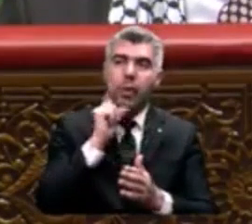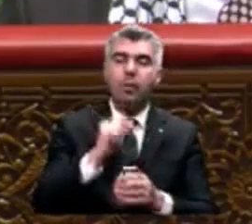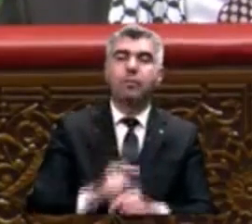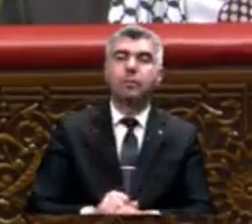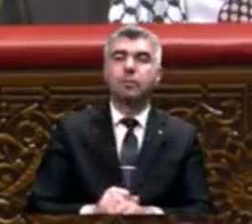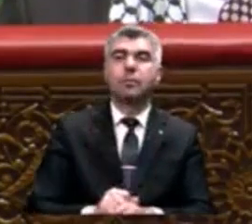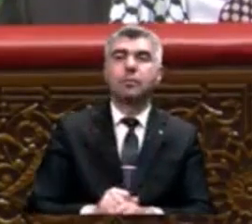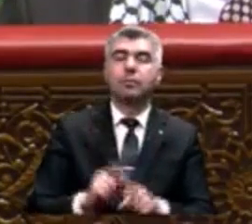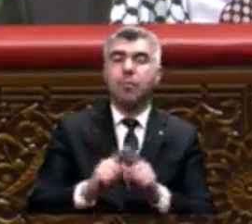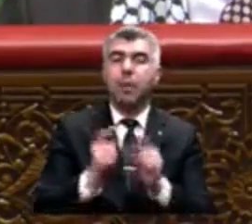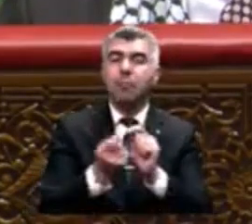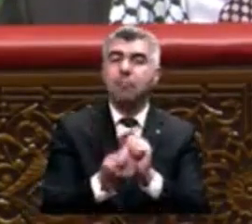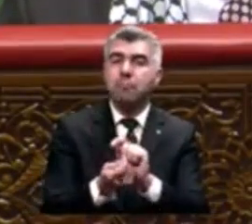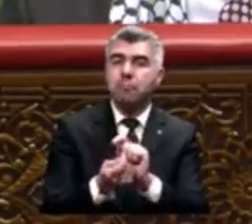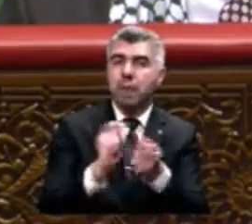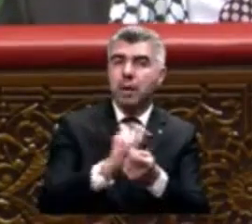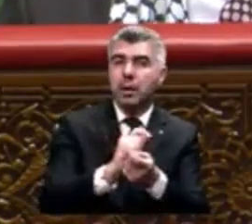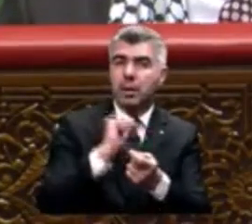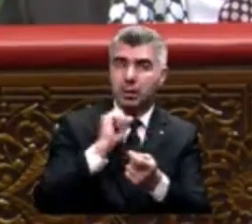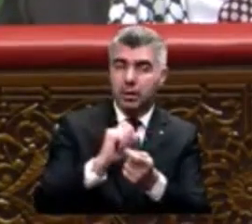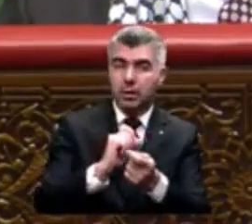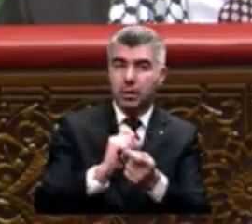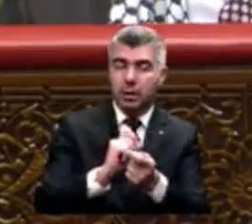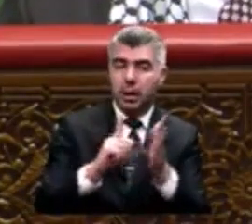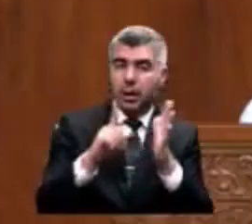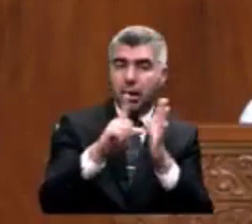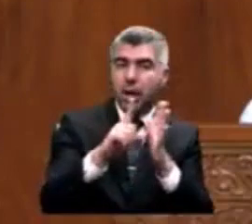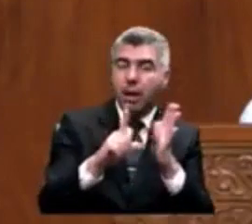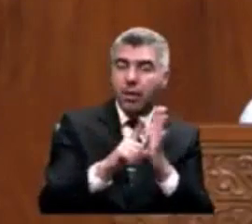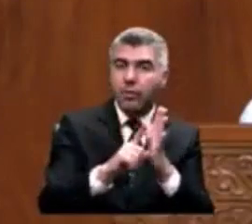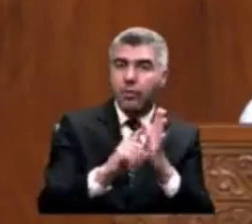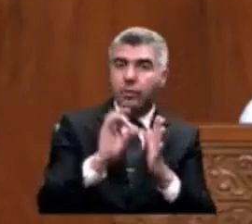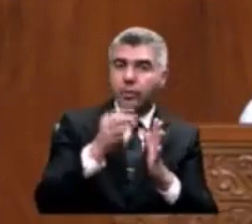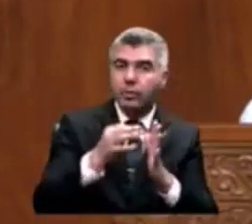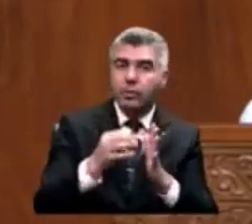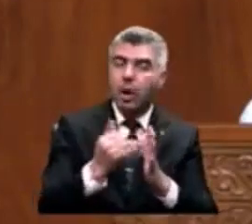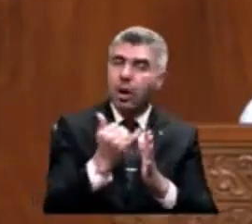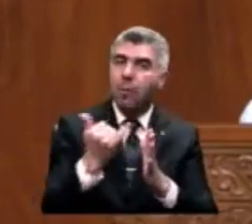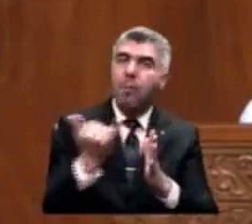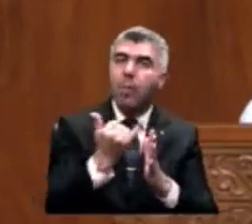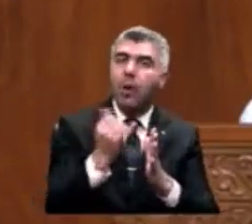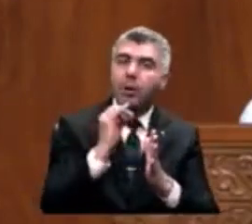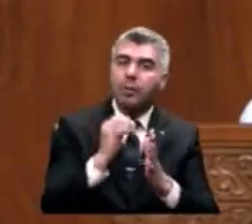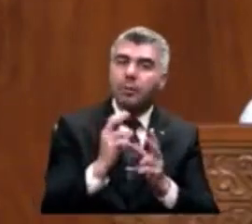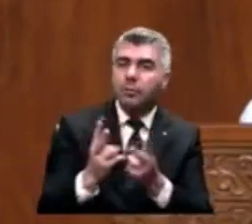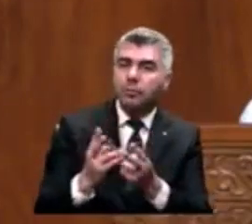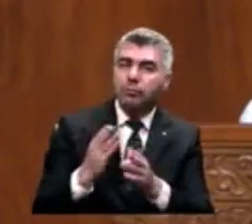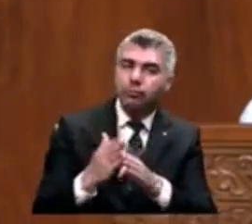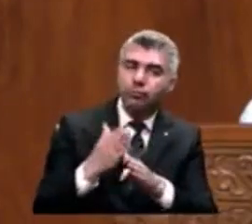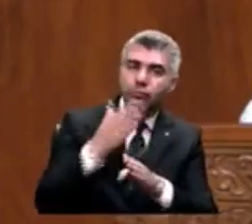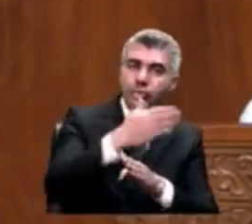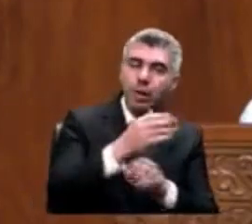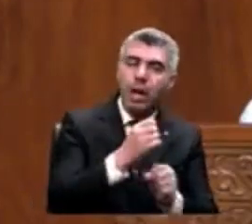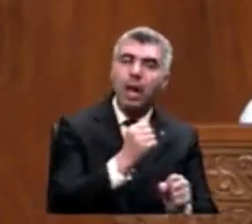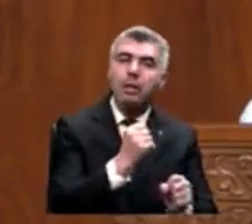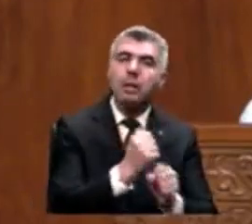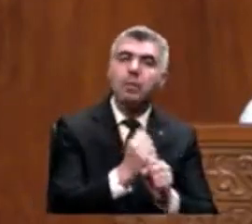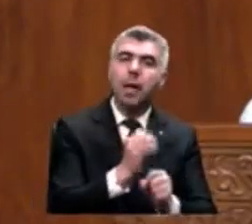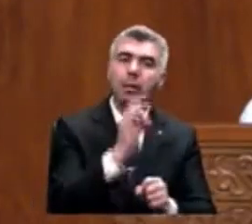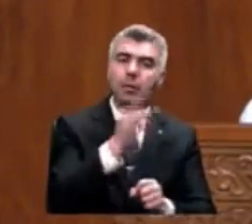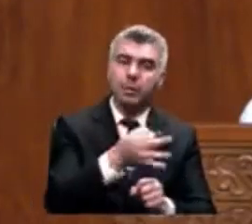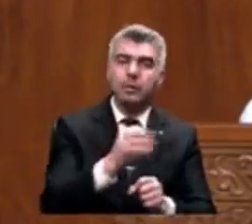قطاع التربية الوطنية وجعله أكثر جاذبية.